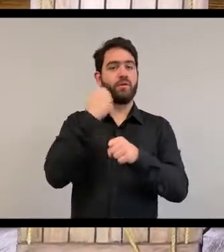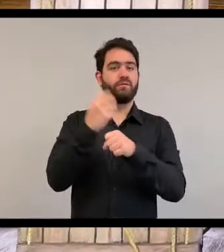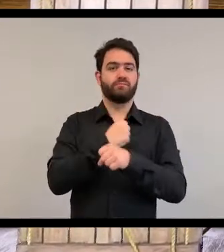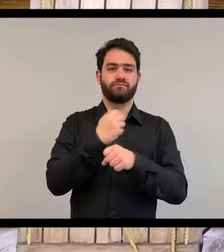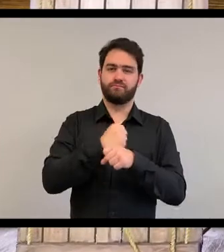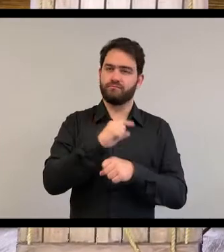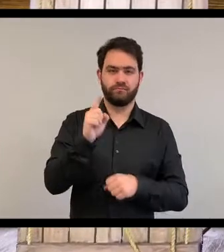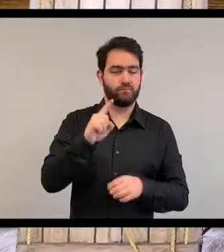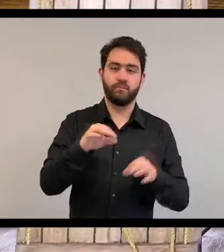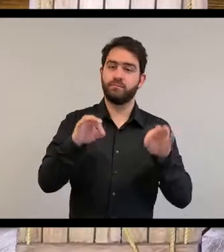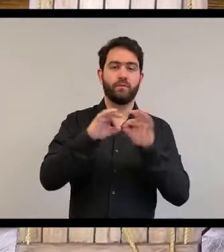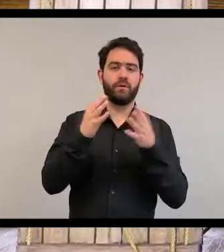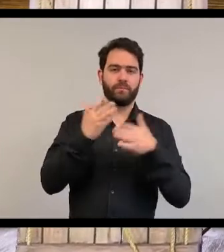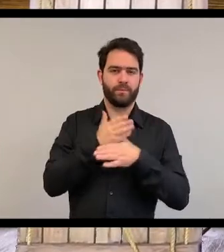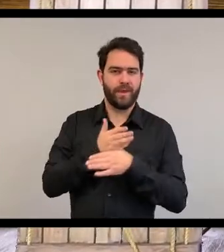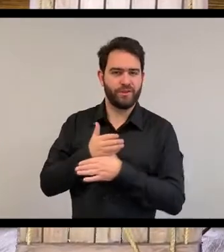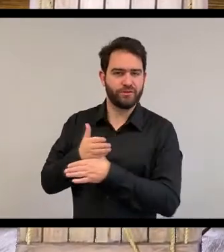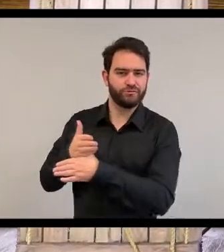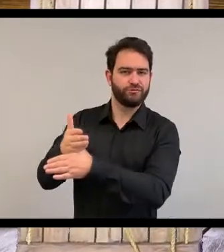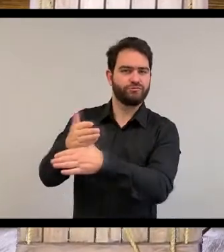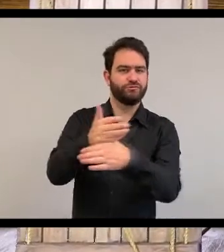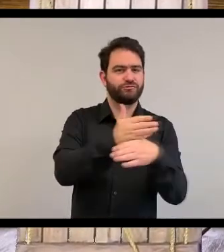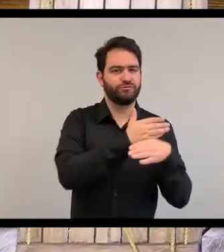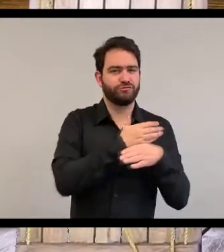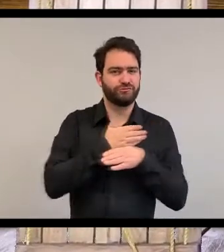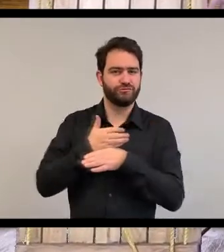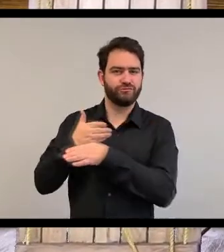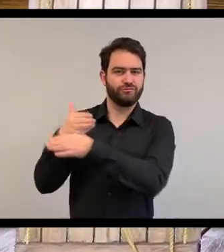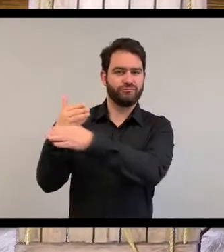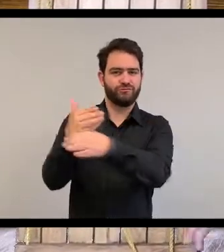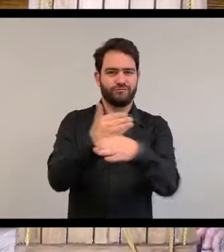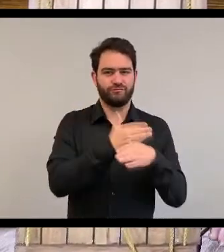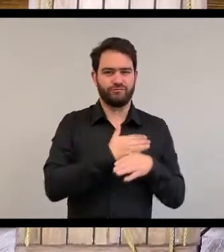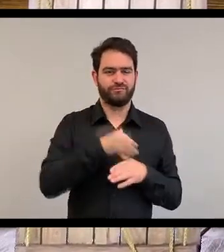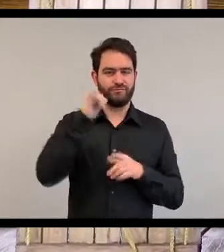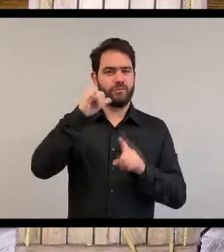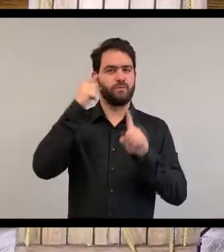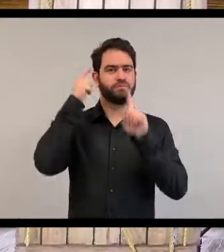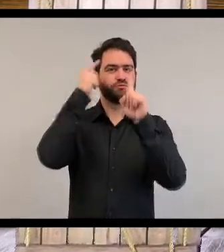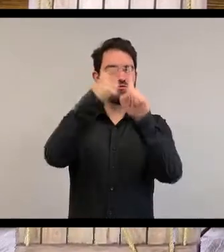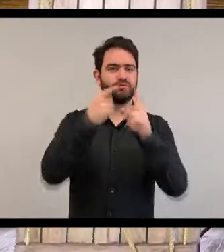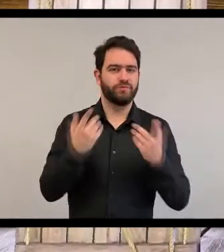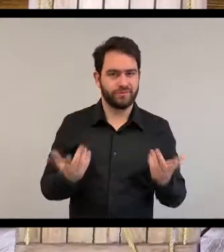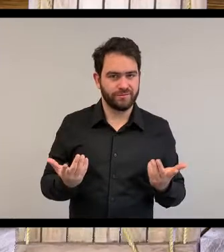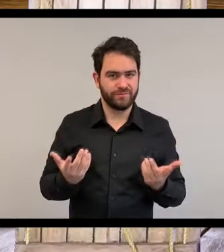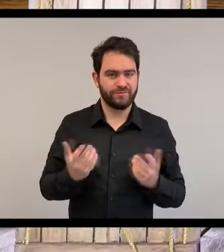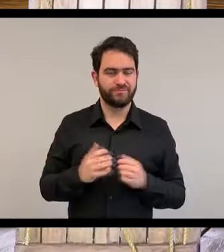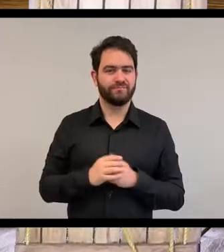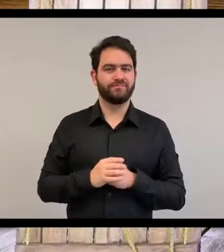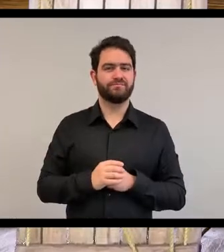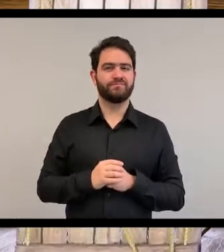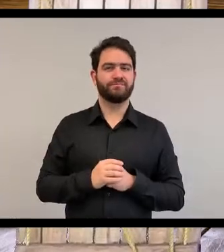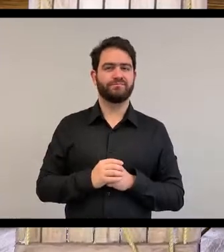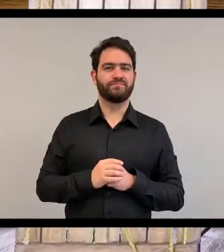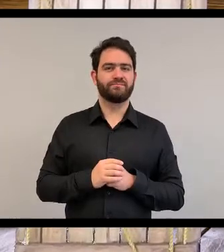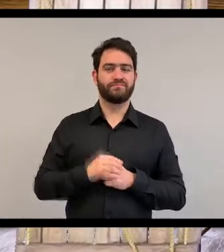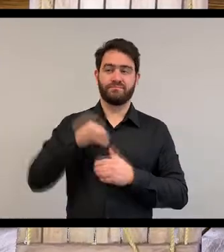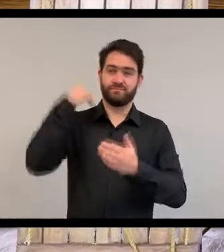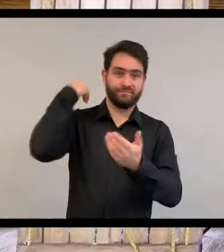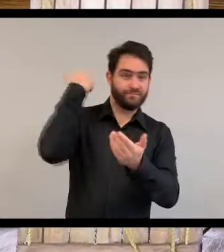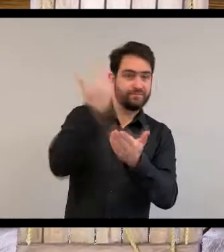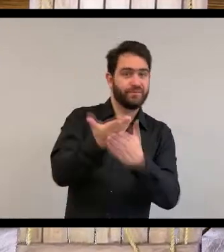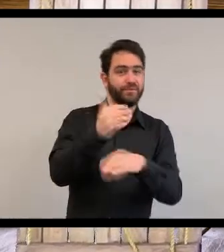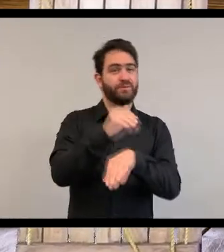toujours de gagner. Et la nuit de Noël, venus, ils sont venus chanter à la fenêtre de